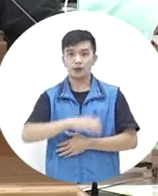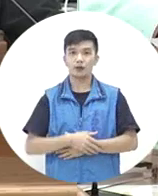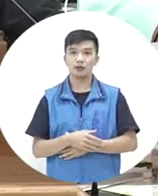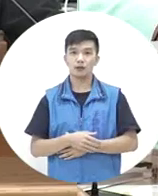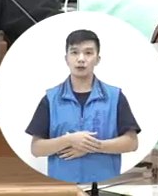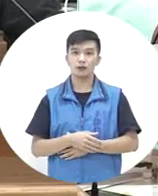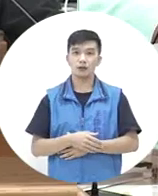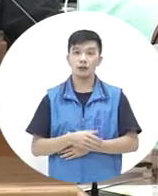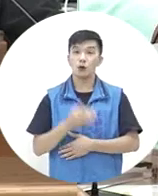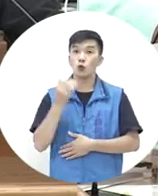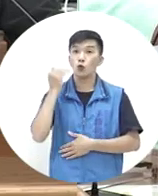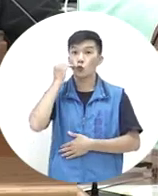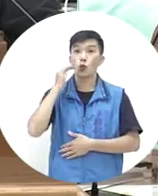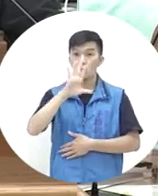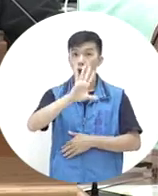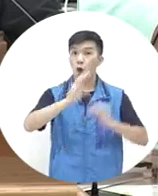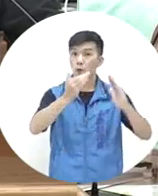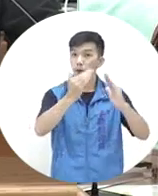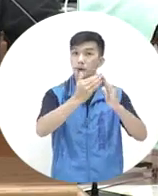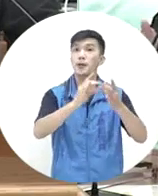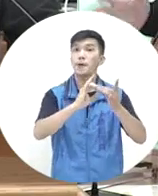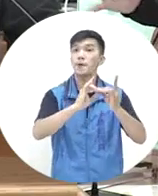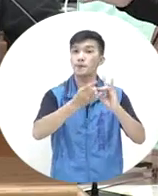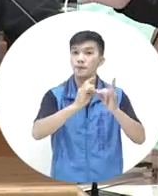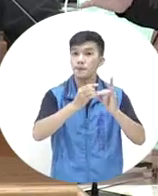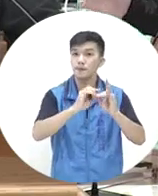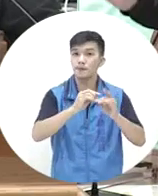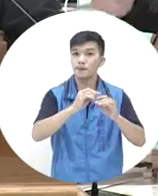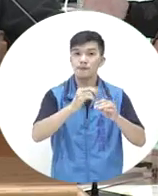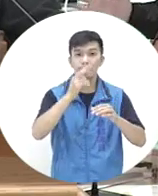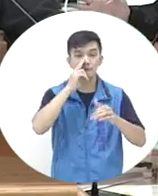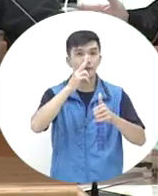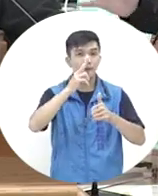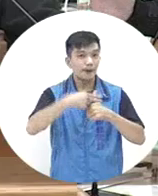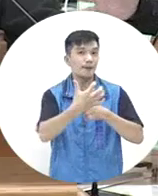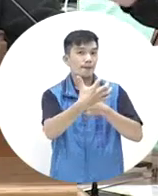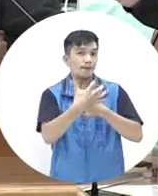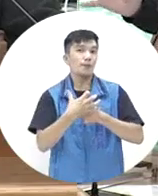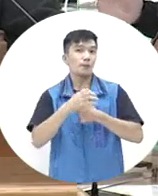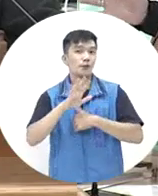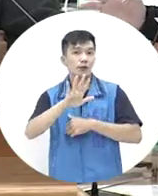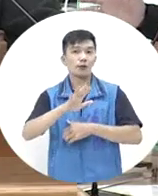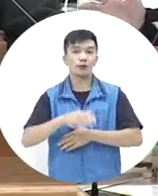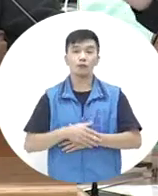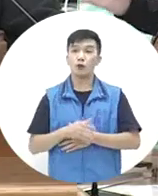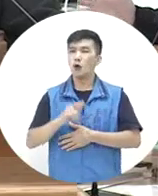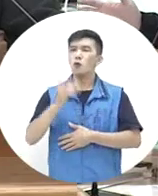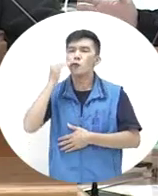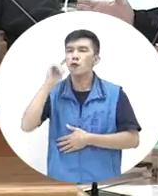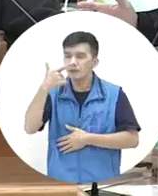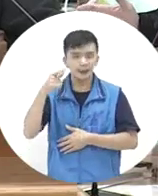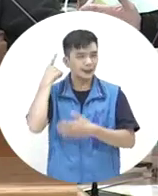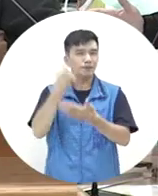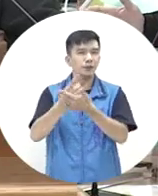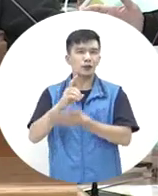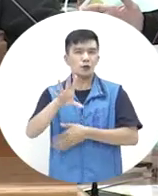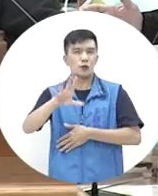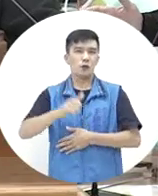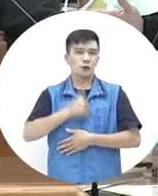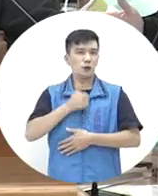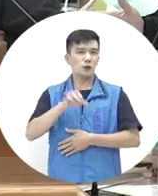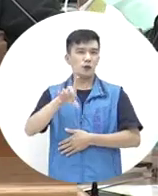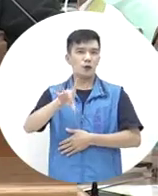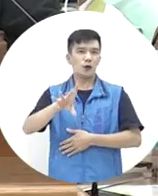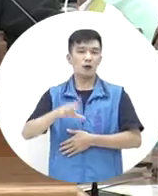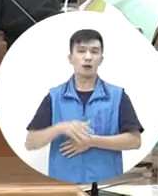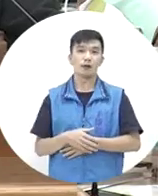家来挑衅中华民国， 我说这都是，这不是如果，因为现在也是现在进行，是每天都有军机扰台嘛，对